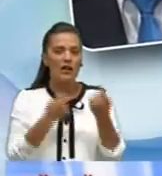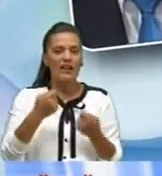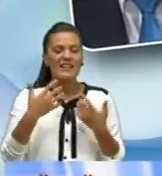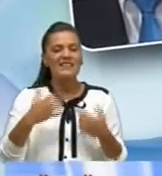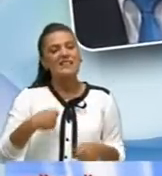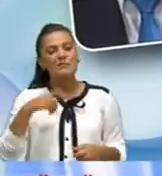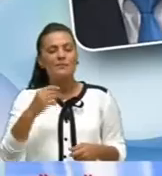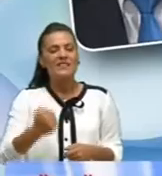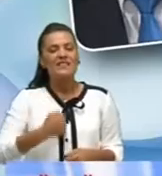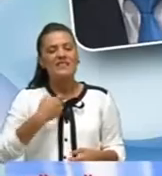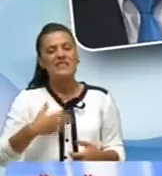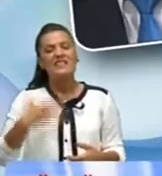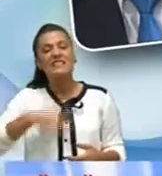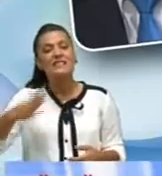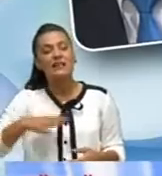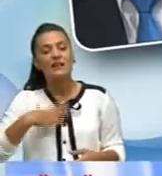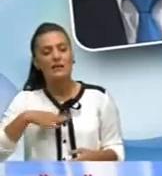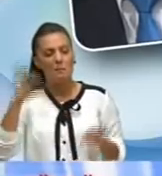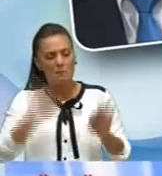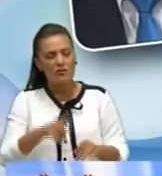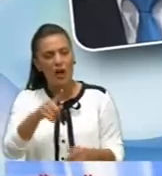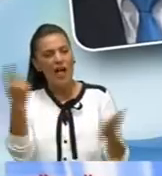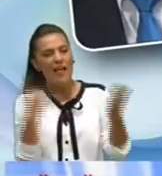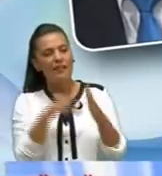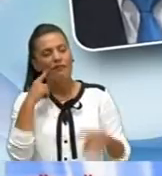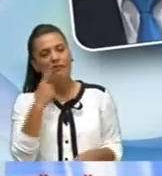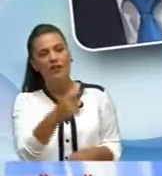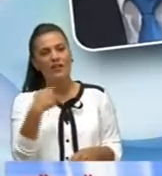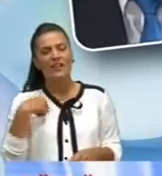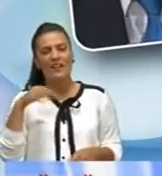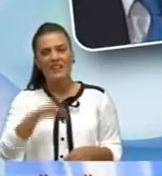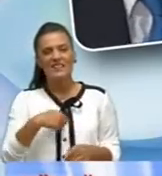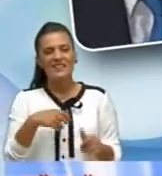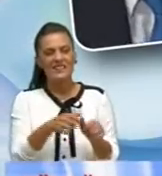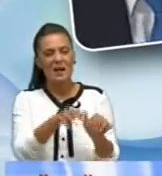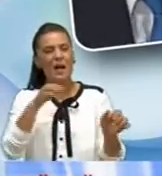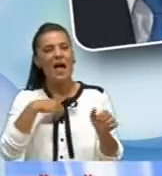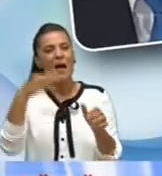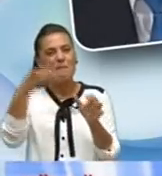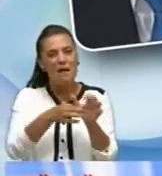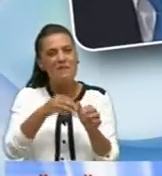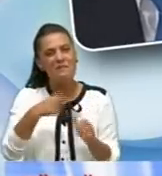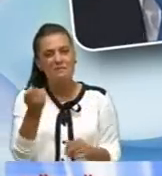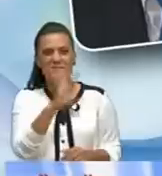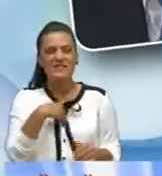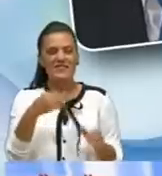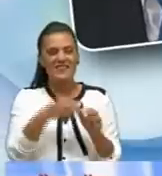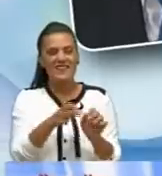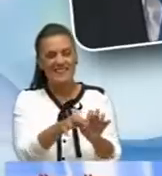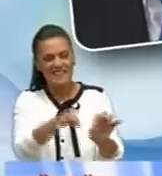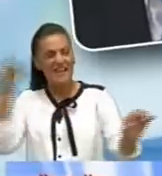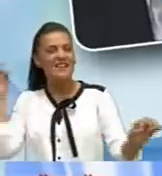değil mi? Kafaya koyuyorsunuz, başlıyorsunuz o hedefe doğru. O zihkiri de böyle takıyorsunuz parmağınıza öğrendik artık.